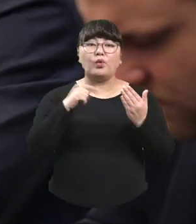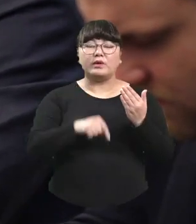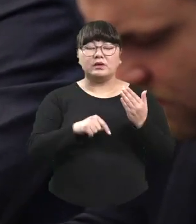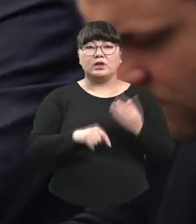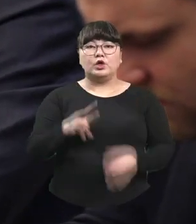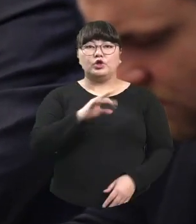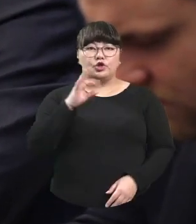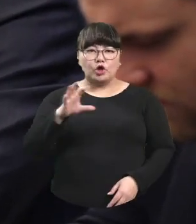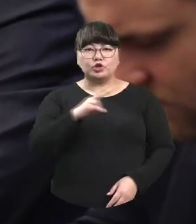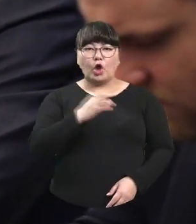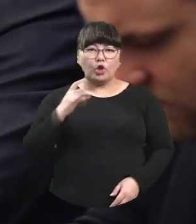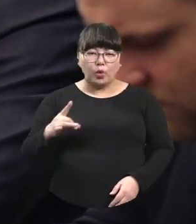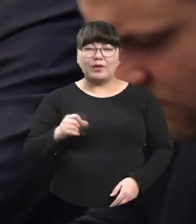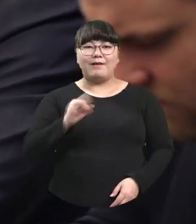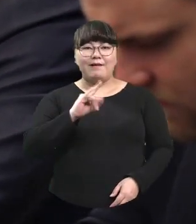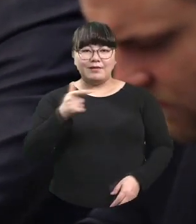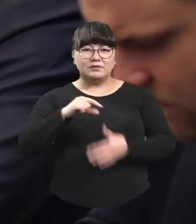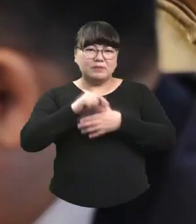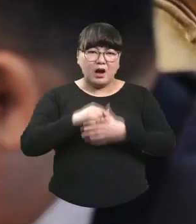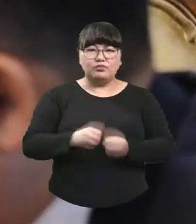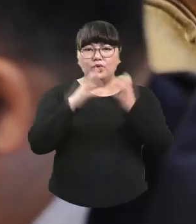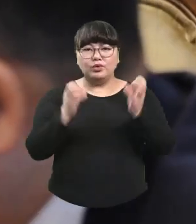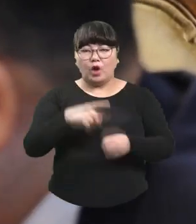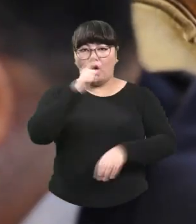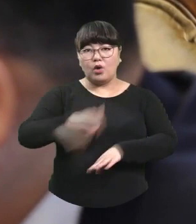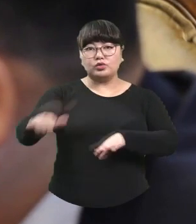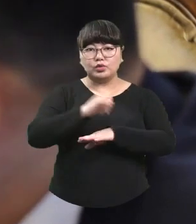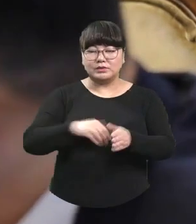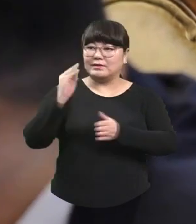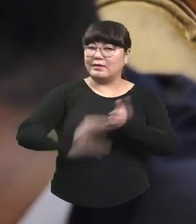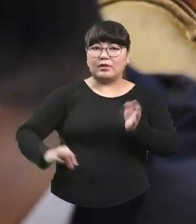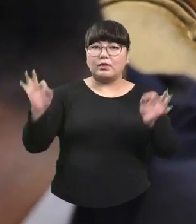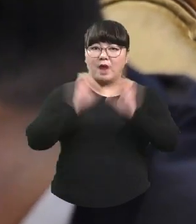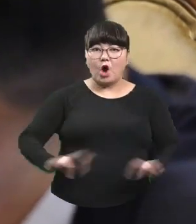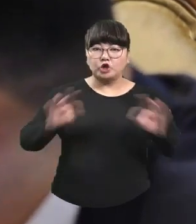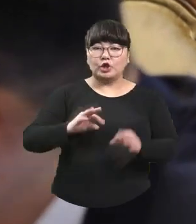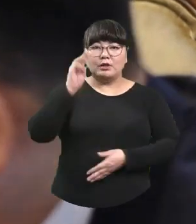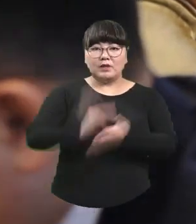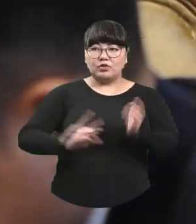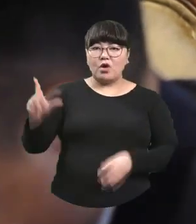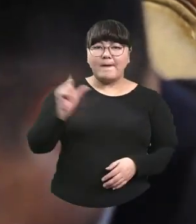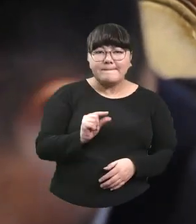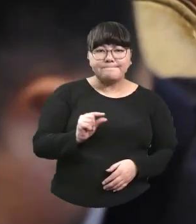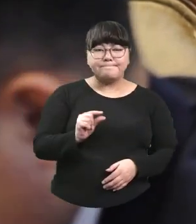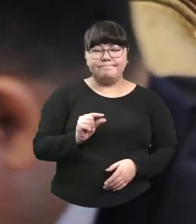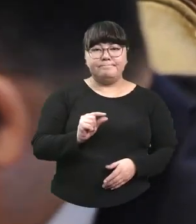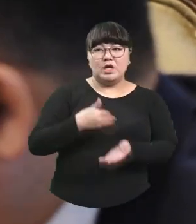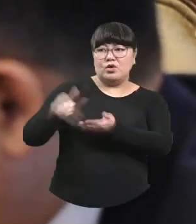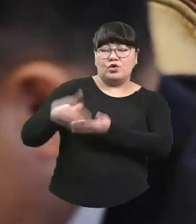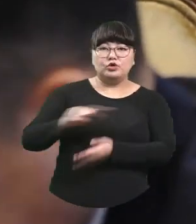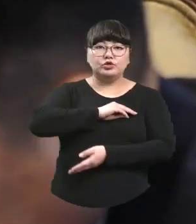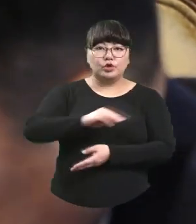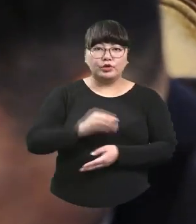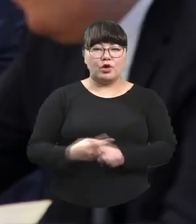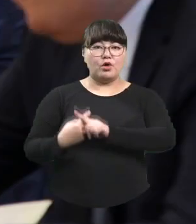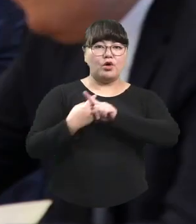үеэр ноос ноолур аришэр мах махан бүтээгдэхүүнийг Оросын албаны улсад татваргүй болон татварын хөнгөлөлтөө нөхцөлөөр нийлүүлэхийн